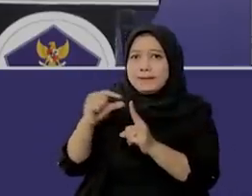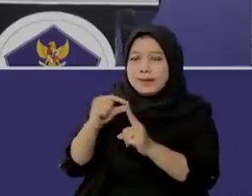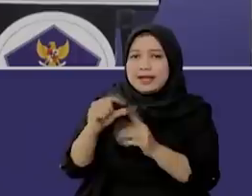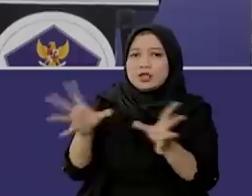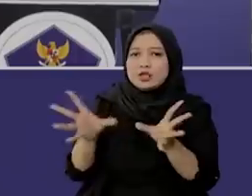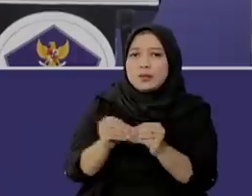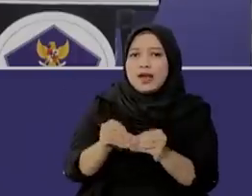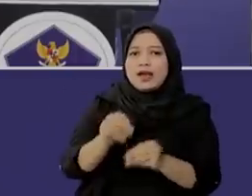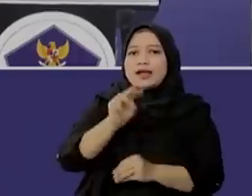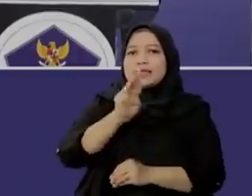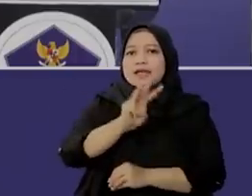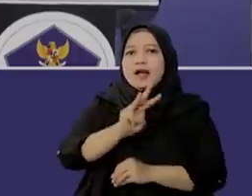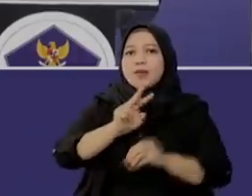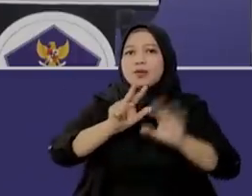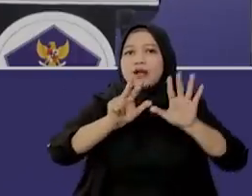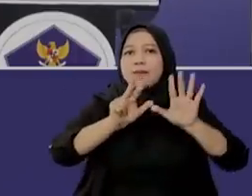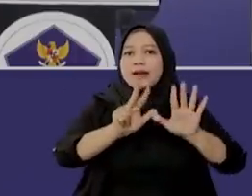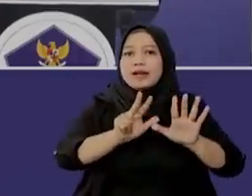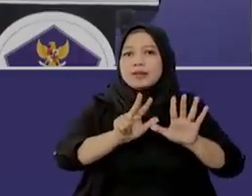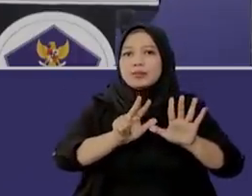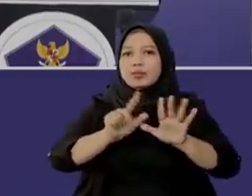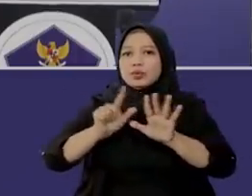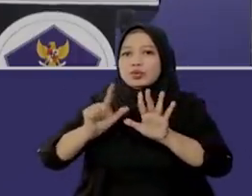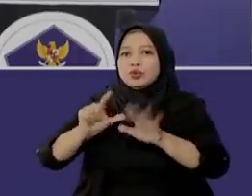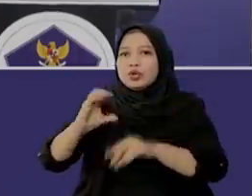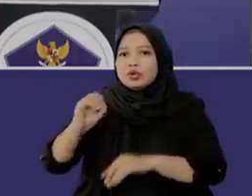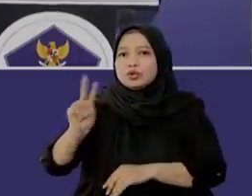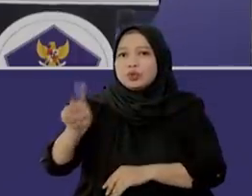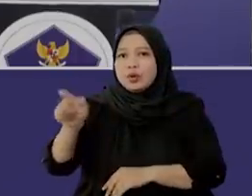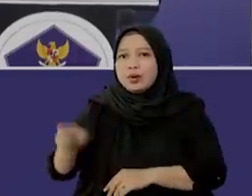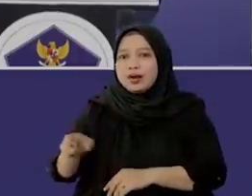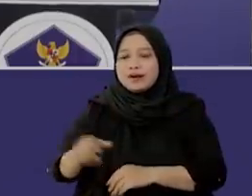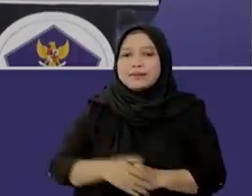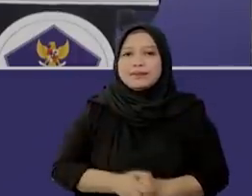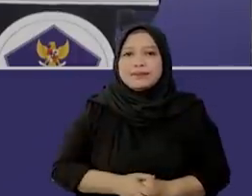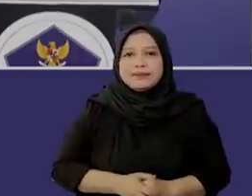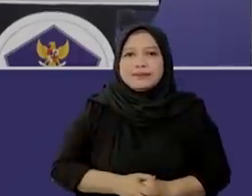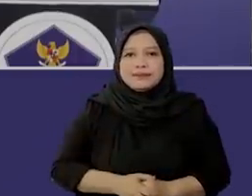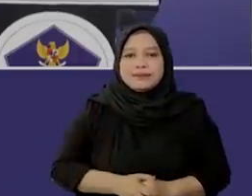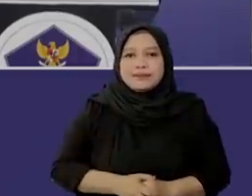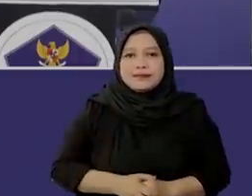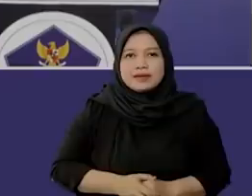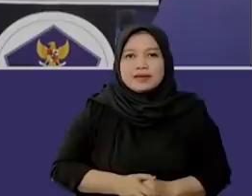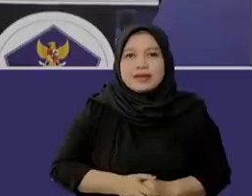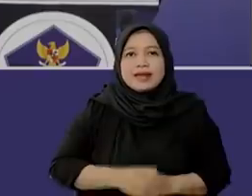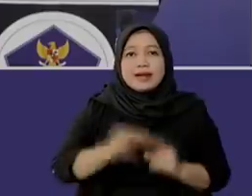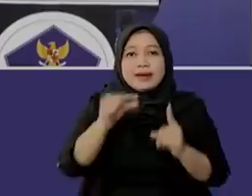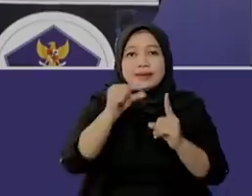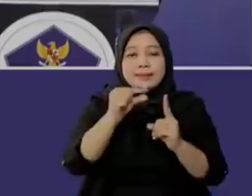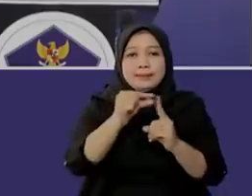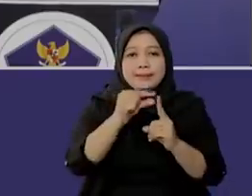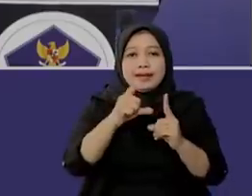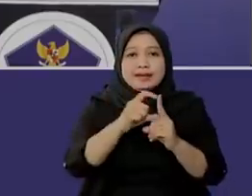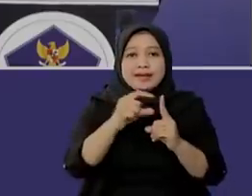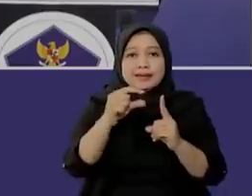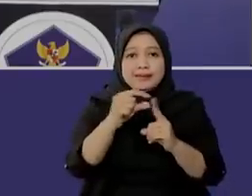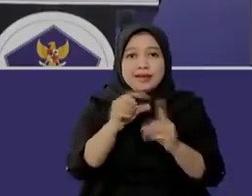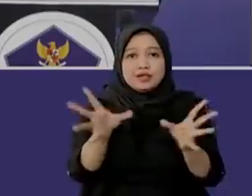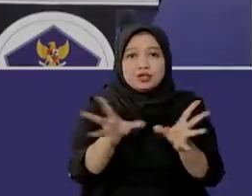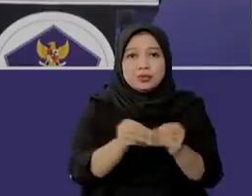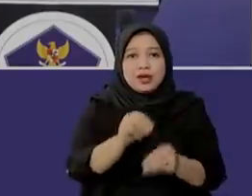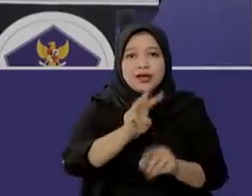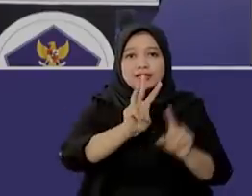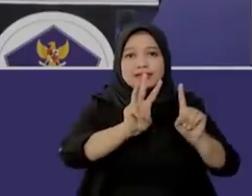sebanyak 30 8702 orang dan pengawasan yang ketat pada pasien dalam pengawasan